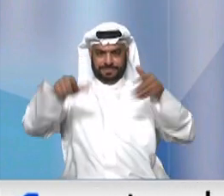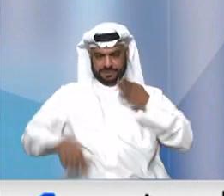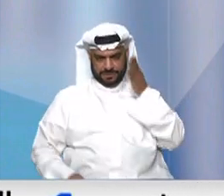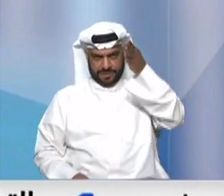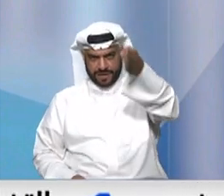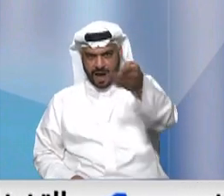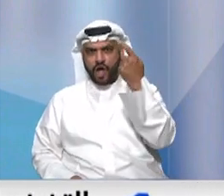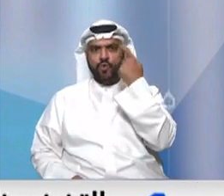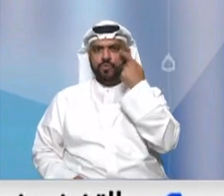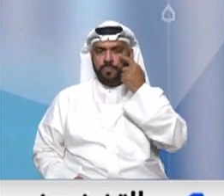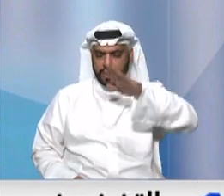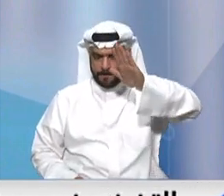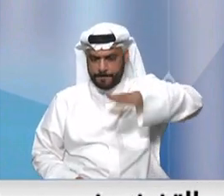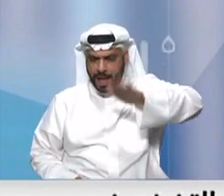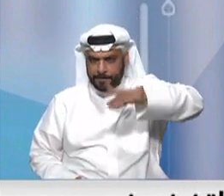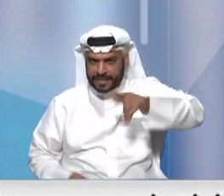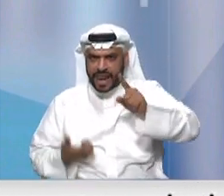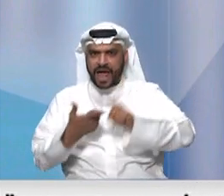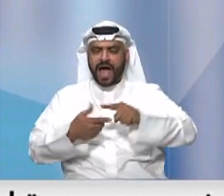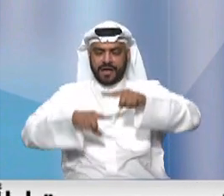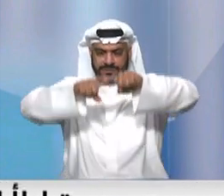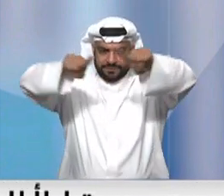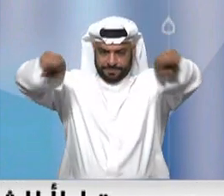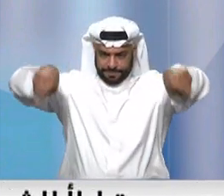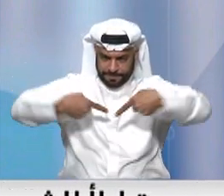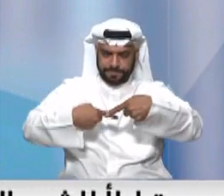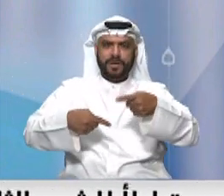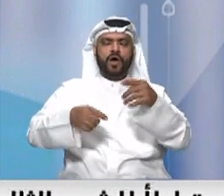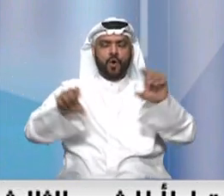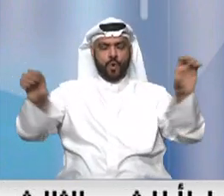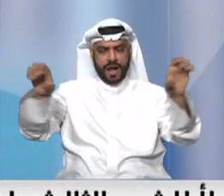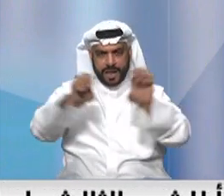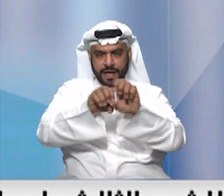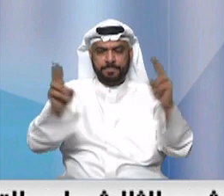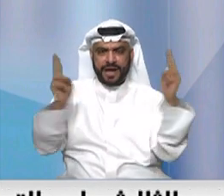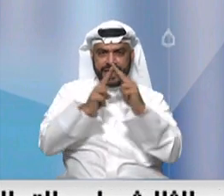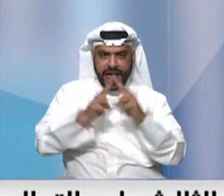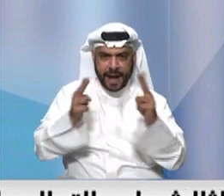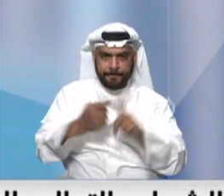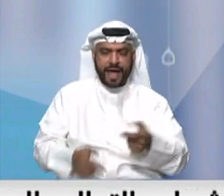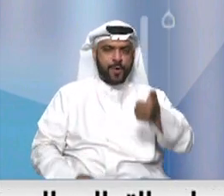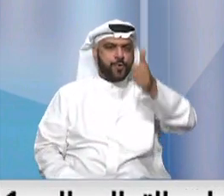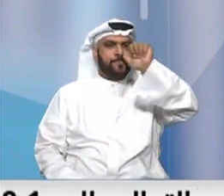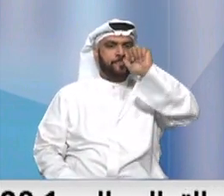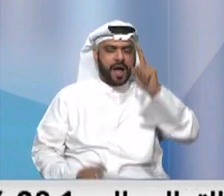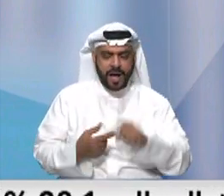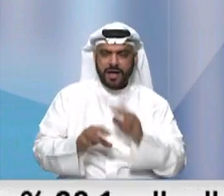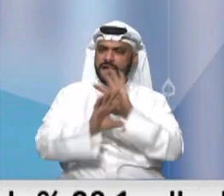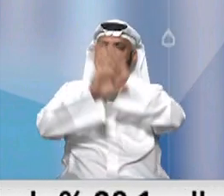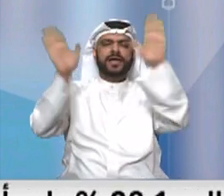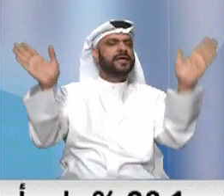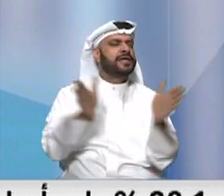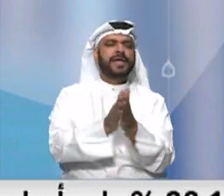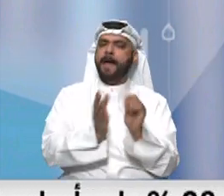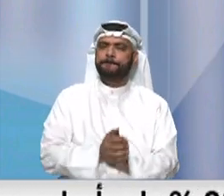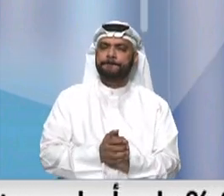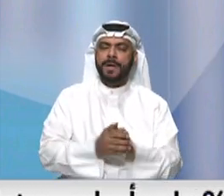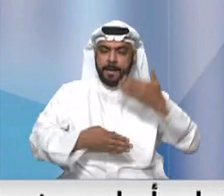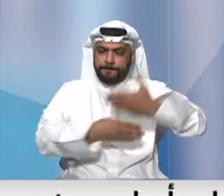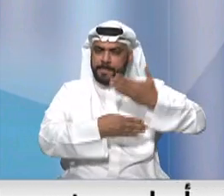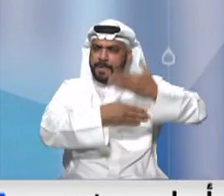اعمال انجاز الخدمات والبنيه التحتيه والمباني العامه بمركز الضاحيه حيث بلغت نسبه